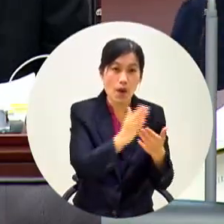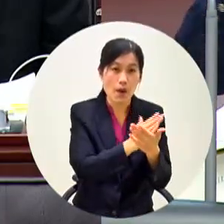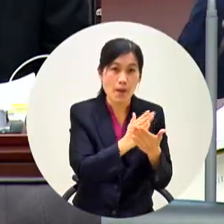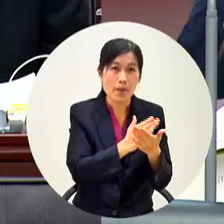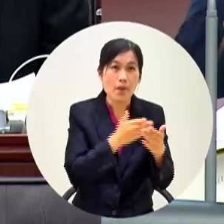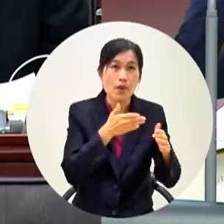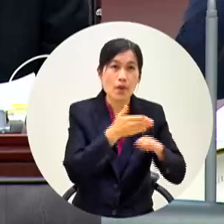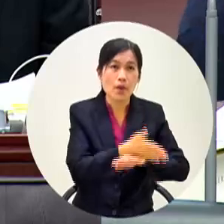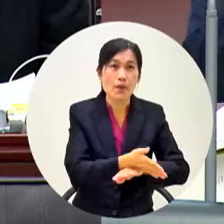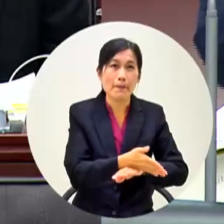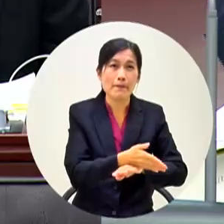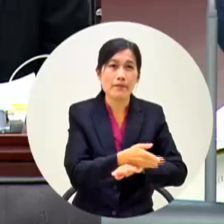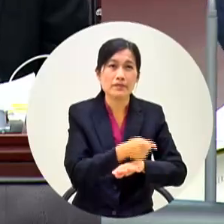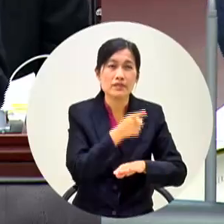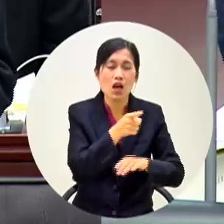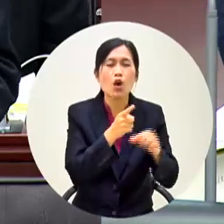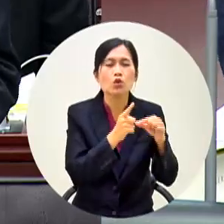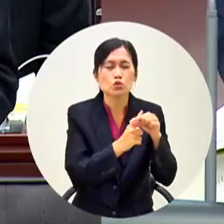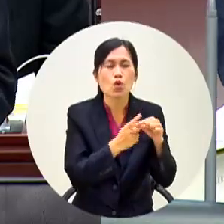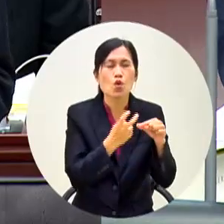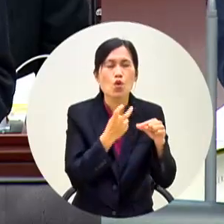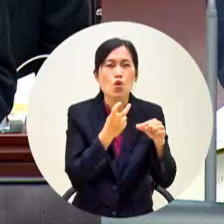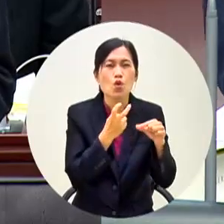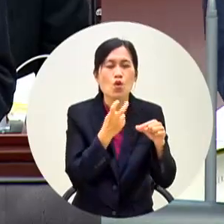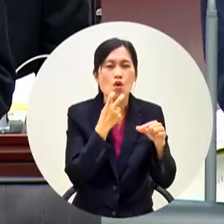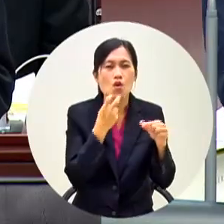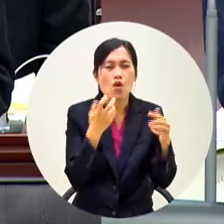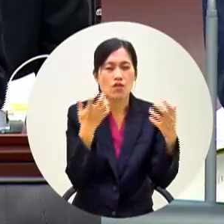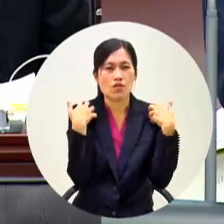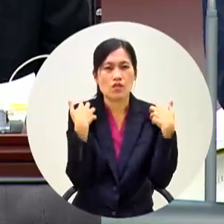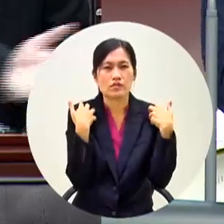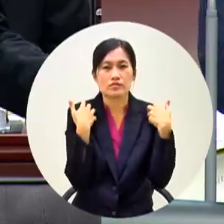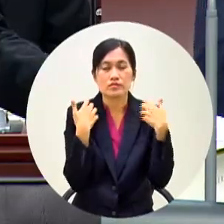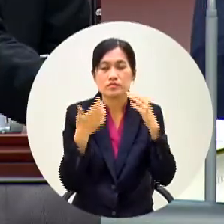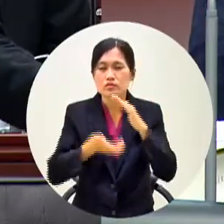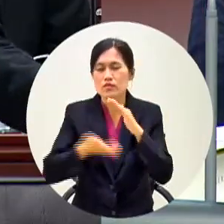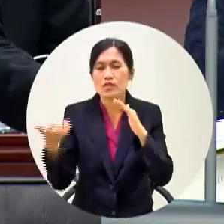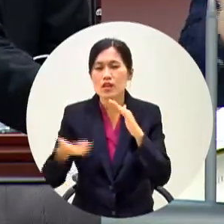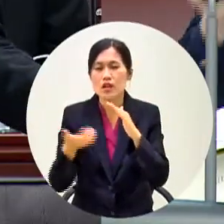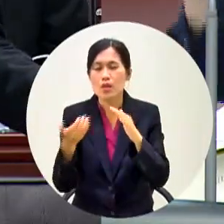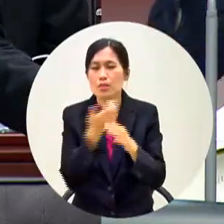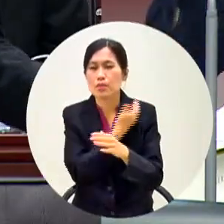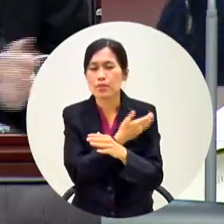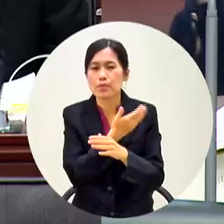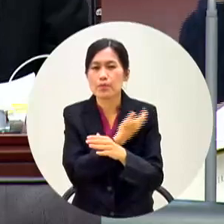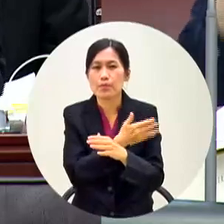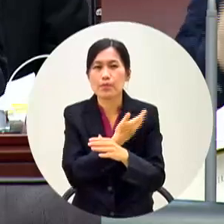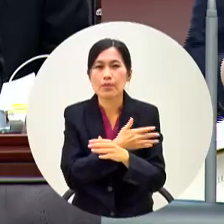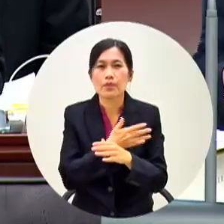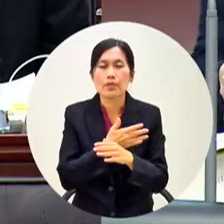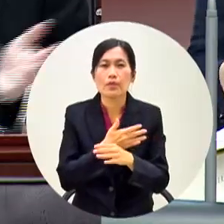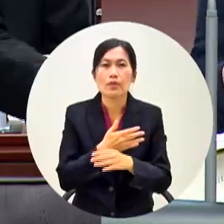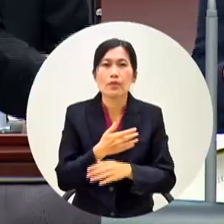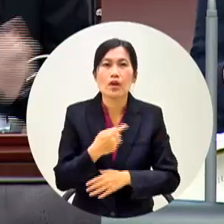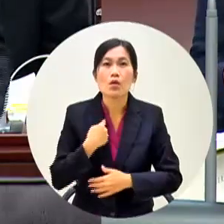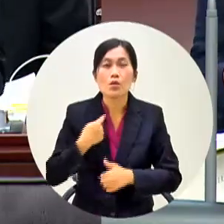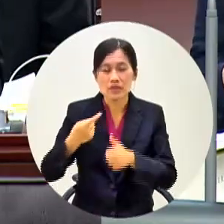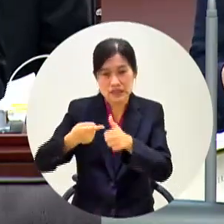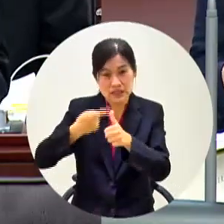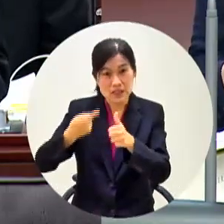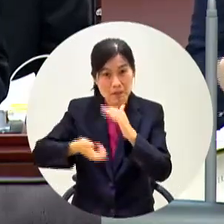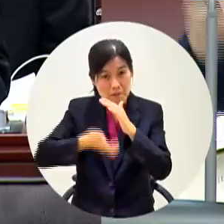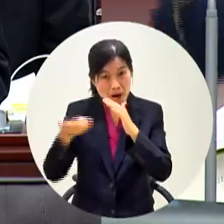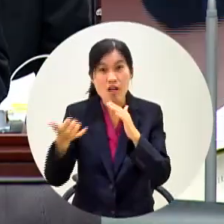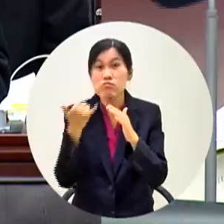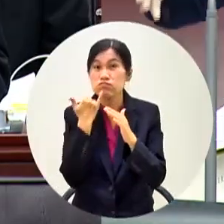这个是中央啊，这个不是地方啊。 迁村要不要等它？ 我们迁村继续走。 所以迁村可以先行先 走 的意